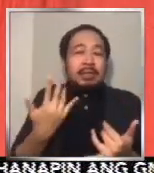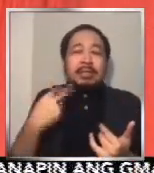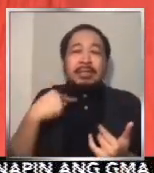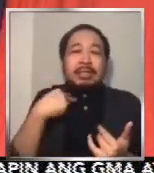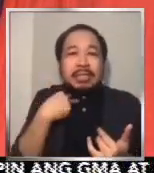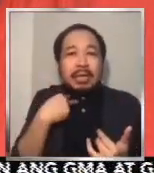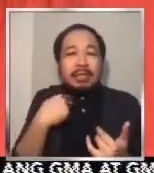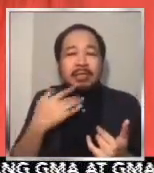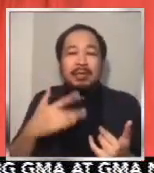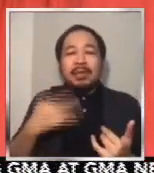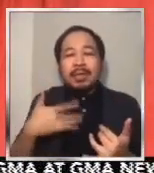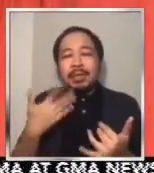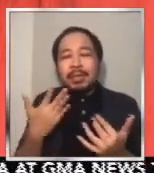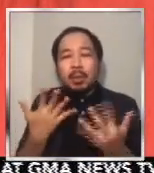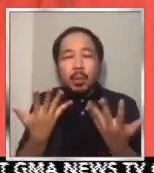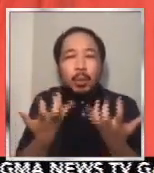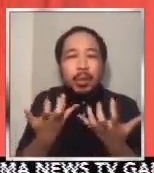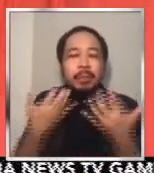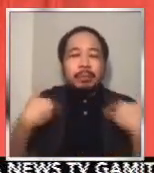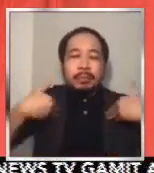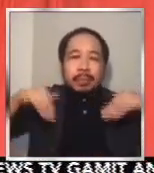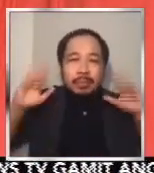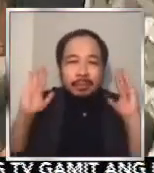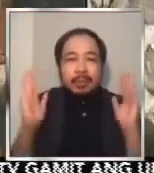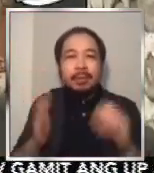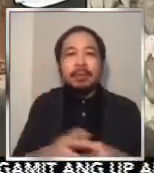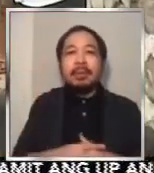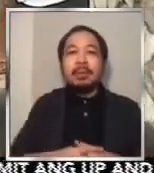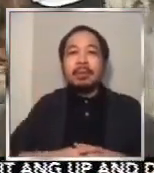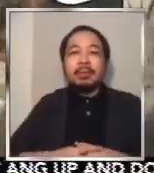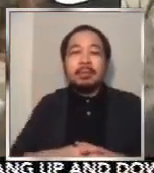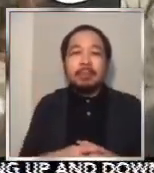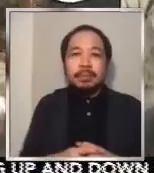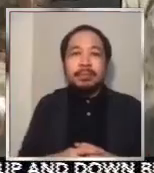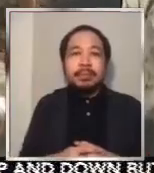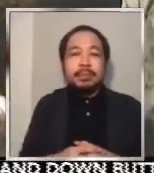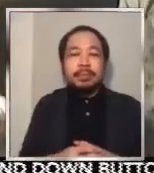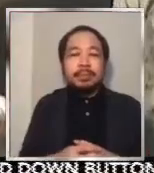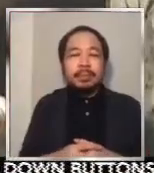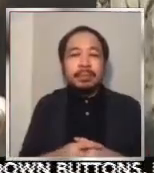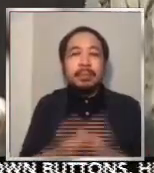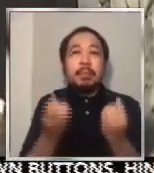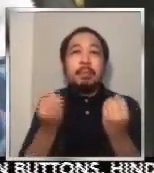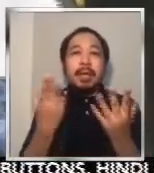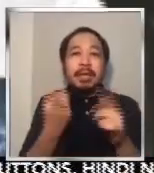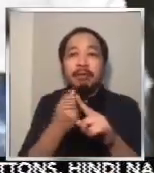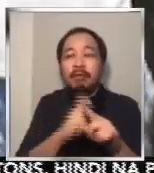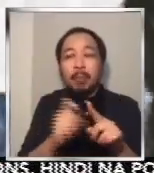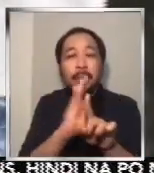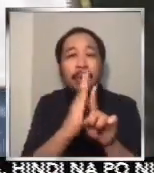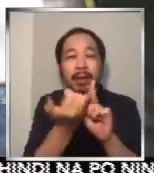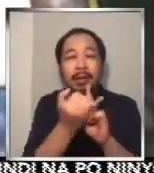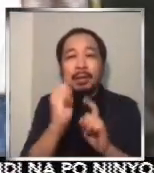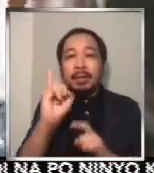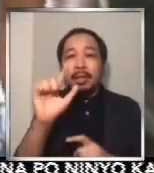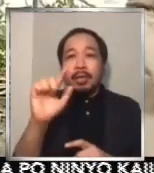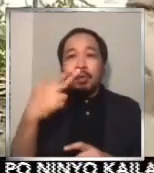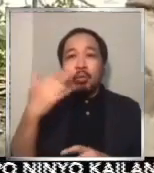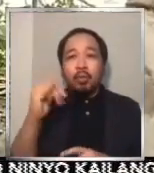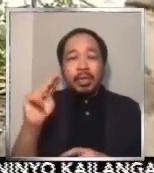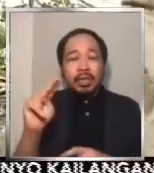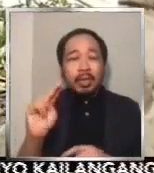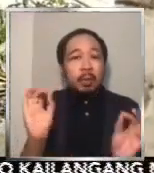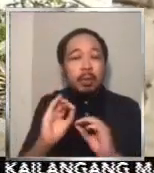po ng pamumuhay. Karamihan sa mga taga-Sitio Ilugin, wala nangang nakuhang SAP mula sa